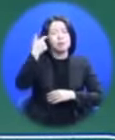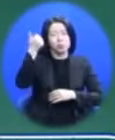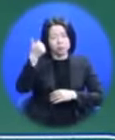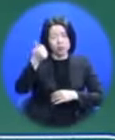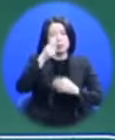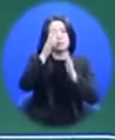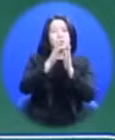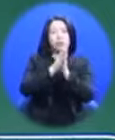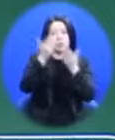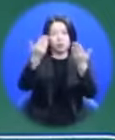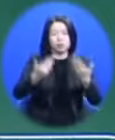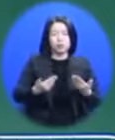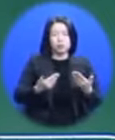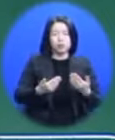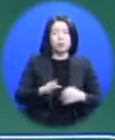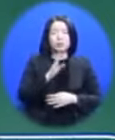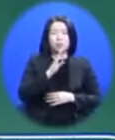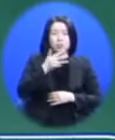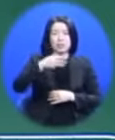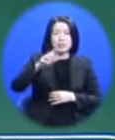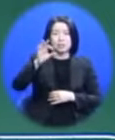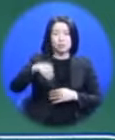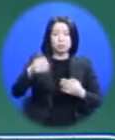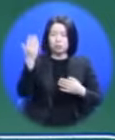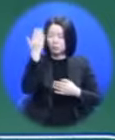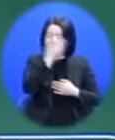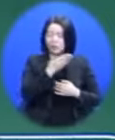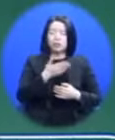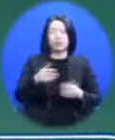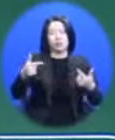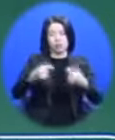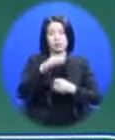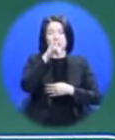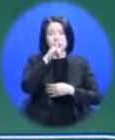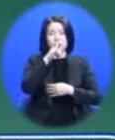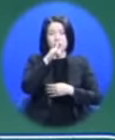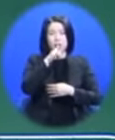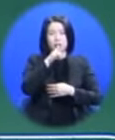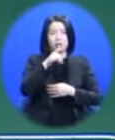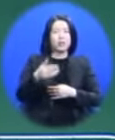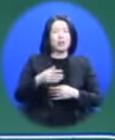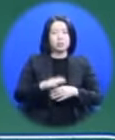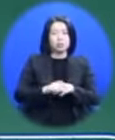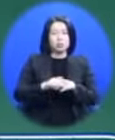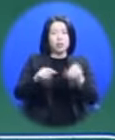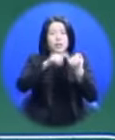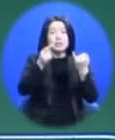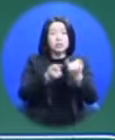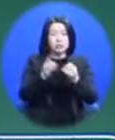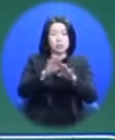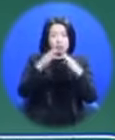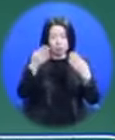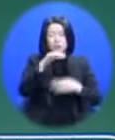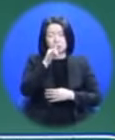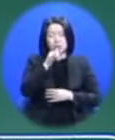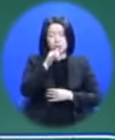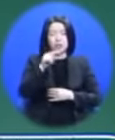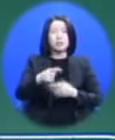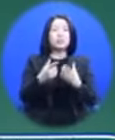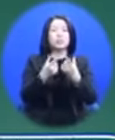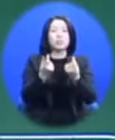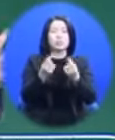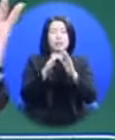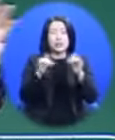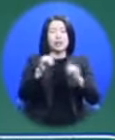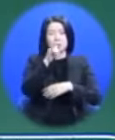목사님 기도해 주셔서 정말 치유가 되었습니다. 또 어떤 분들은 목사님 태문이 열렸습니다. 뭐 이런 분들이 있으시더라고요.